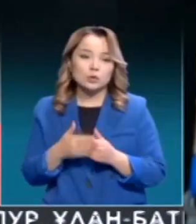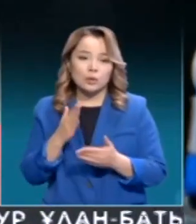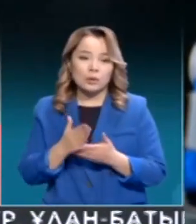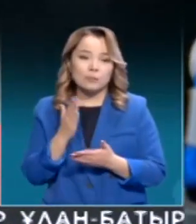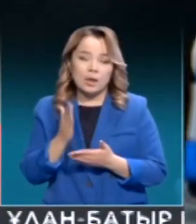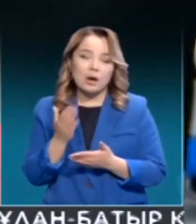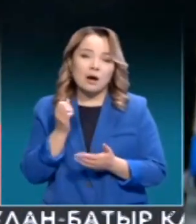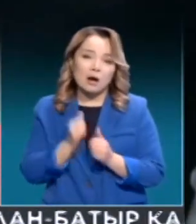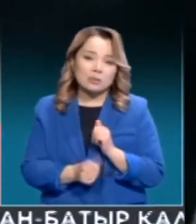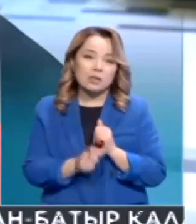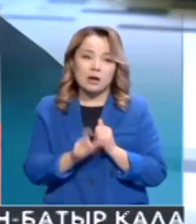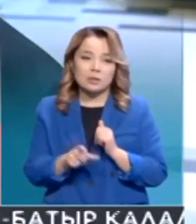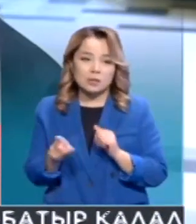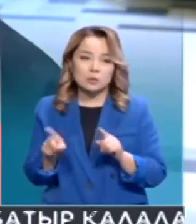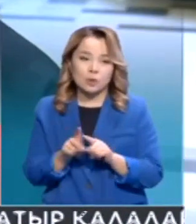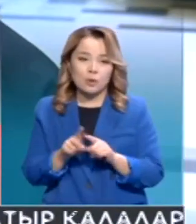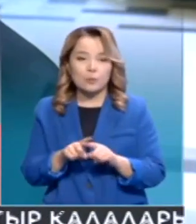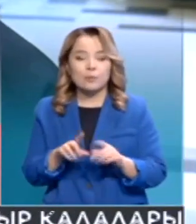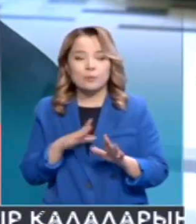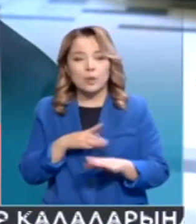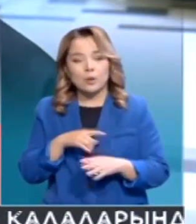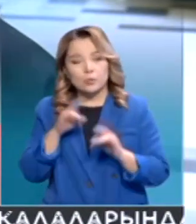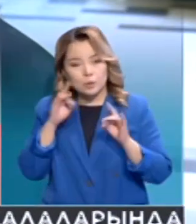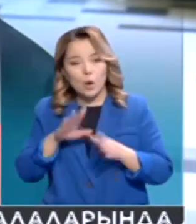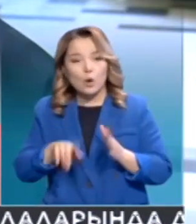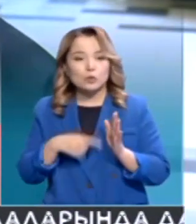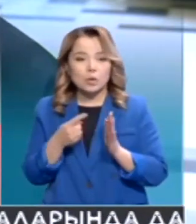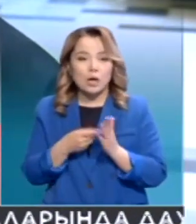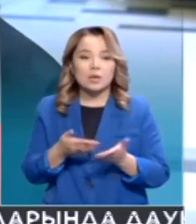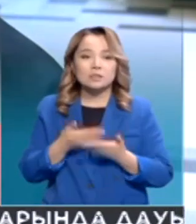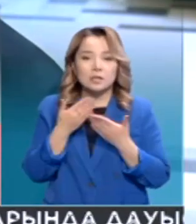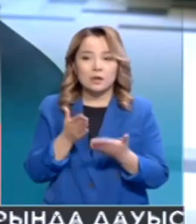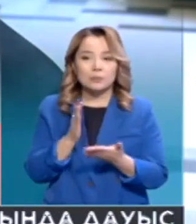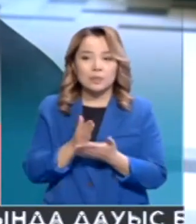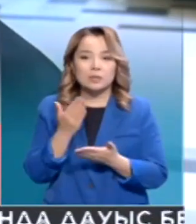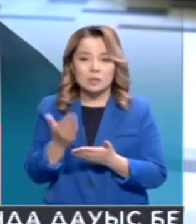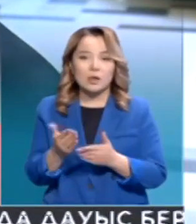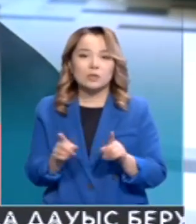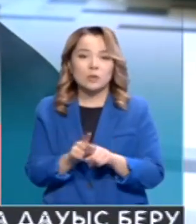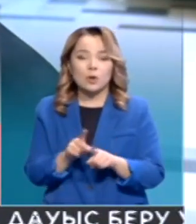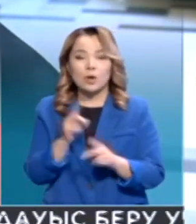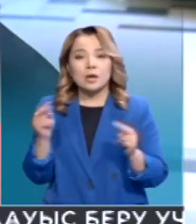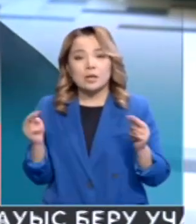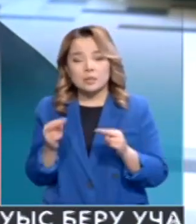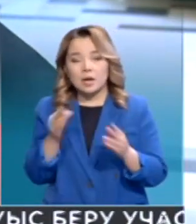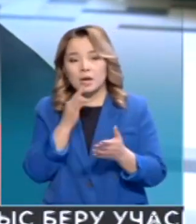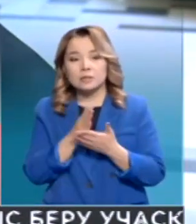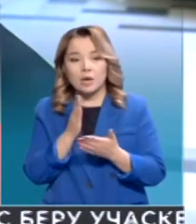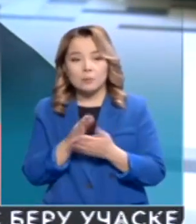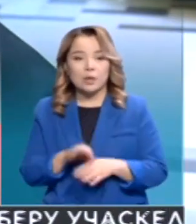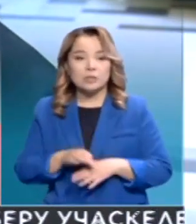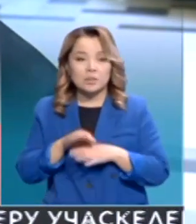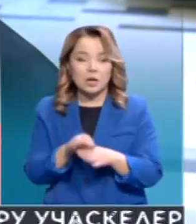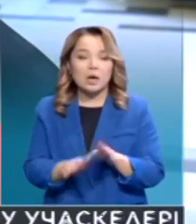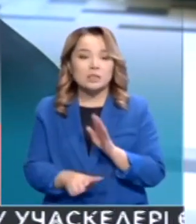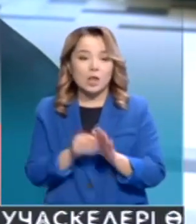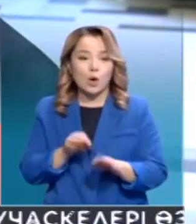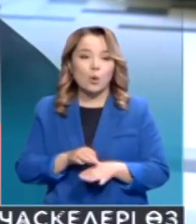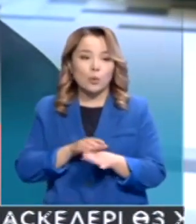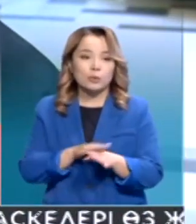болды. Әрқайсысына әртүрлі тосын бір сұрақтарды қойып жатты. Бірақ көңілдері біздің өтіп жатқан сайлауға